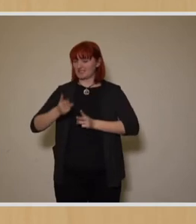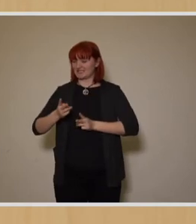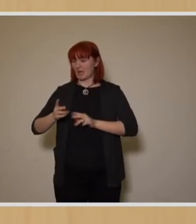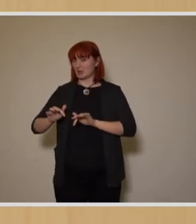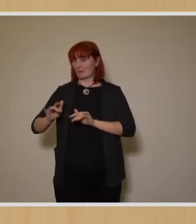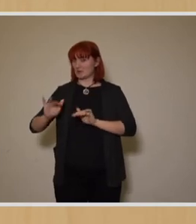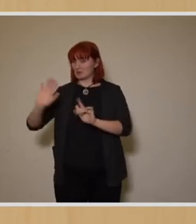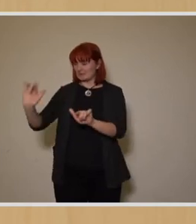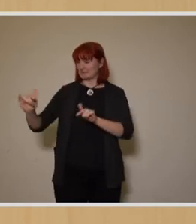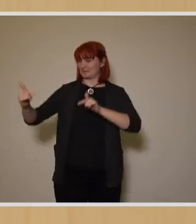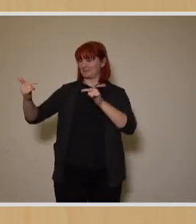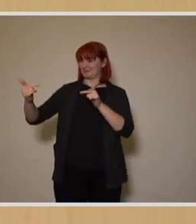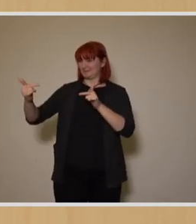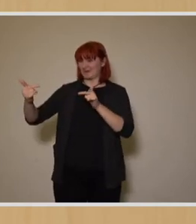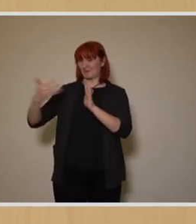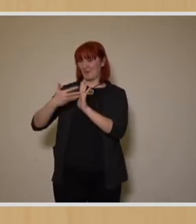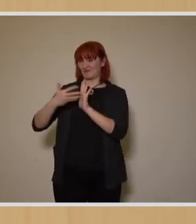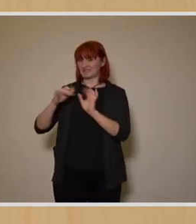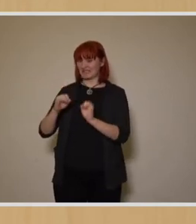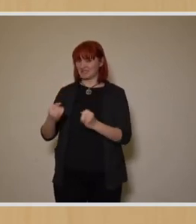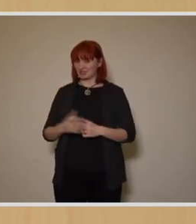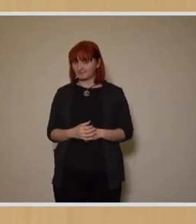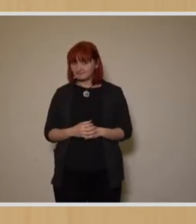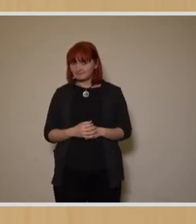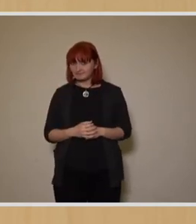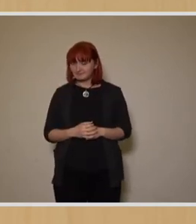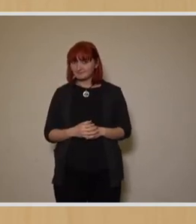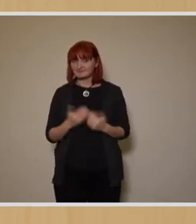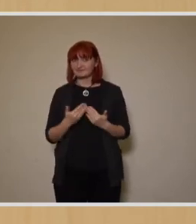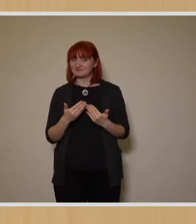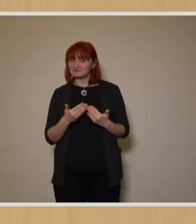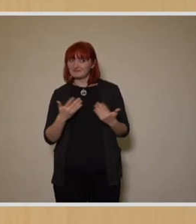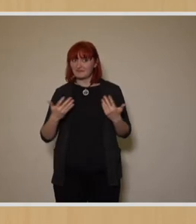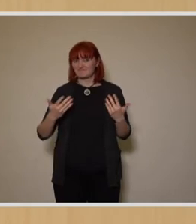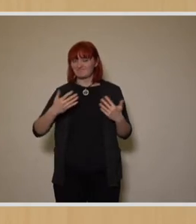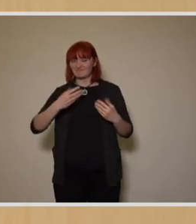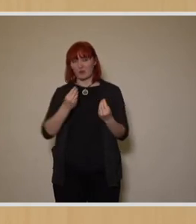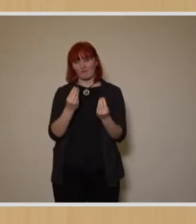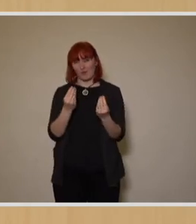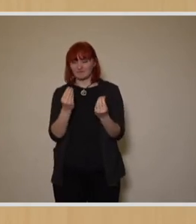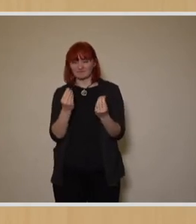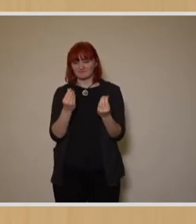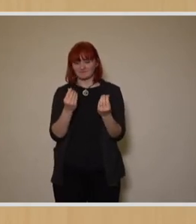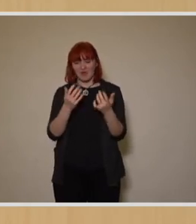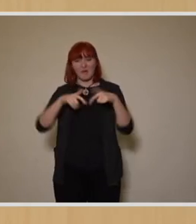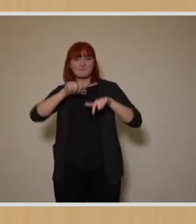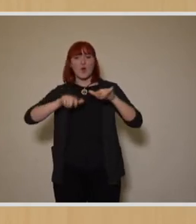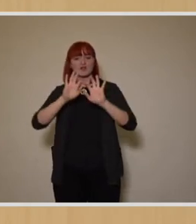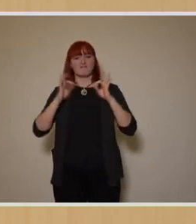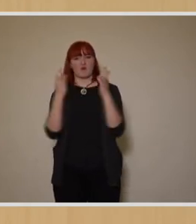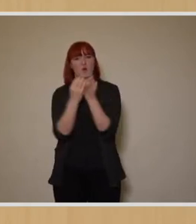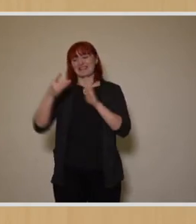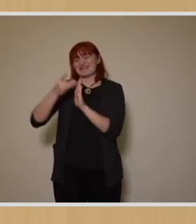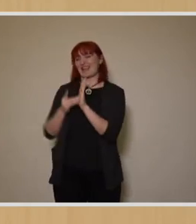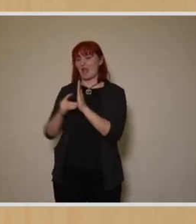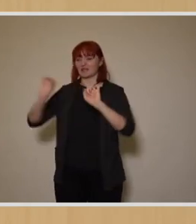Computer überprüfen, wer da abstimmt. Das heißt, wir sahen uns gar nicht in der Lage, dieses Bürgerforum digital durchführen zu